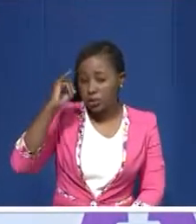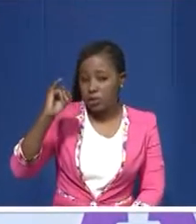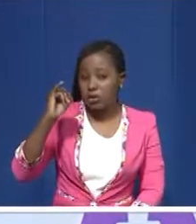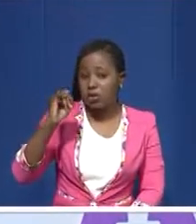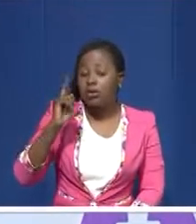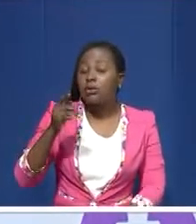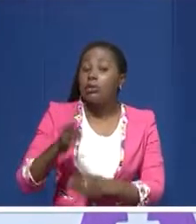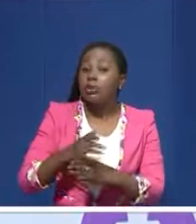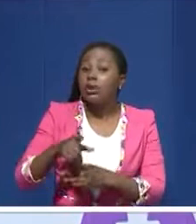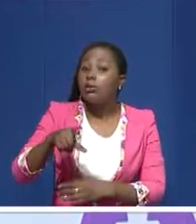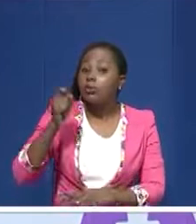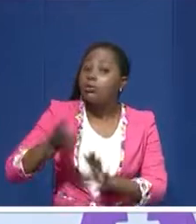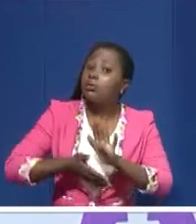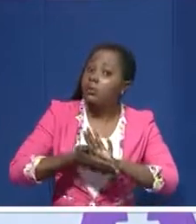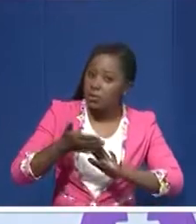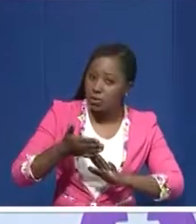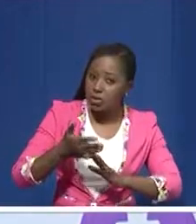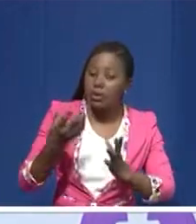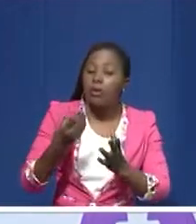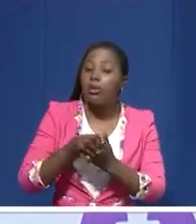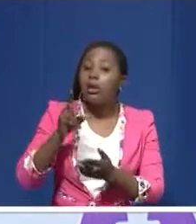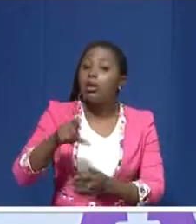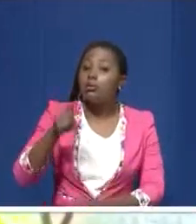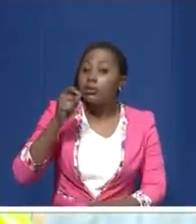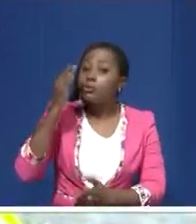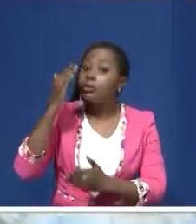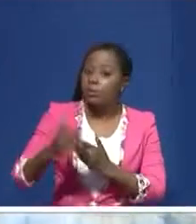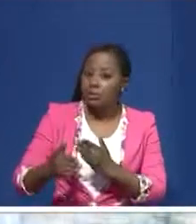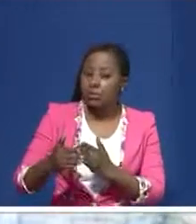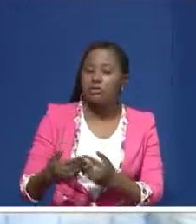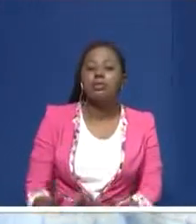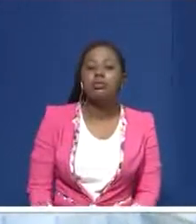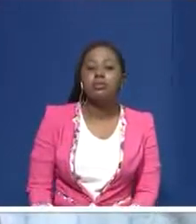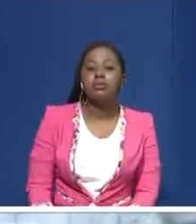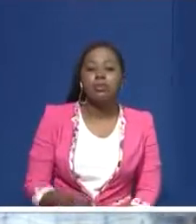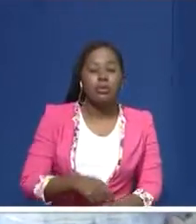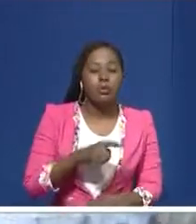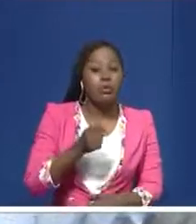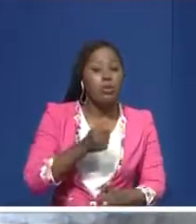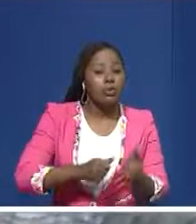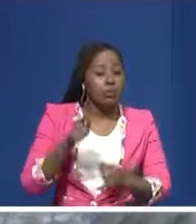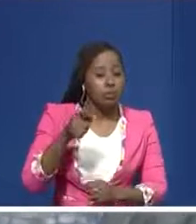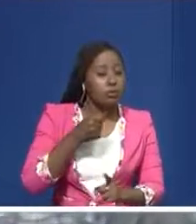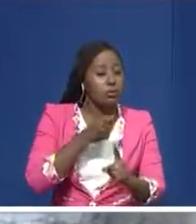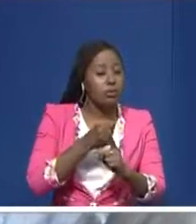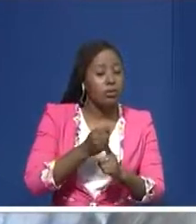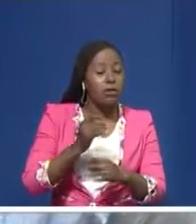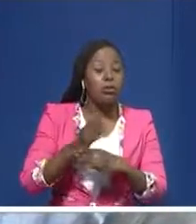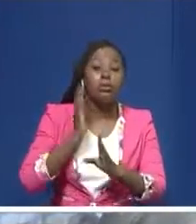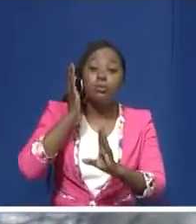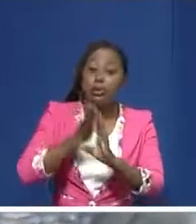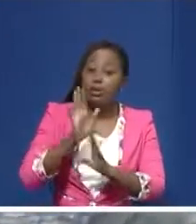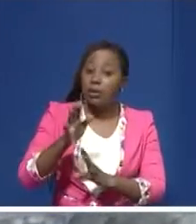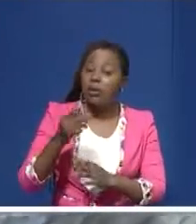utaohusisha uteuzi wa awali na uteuzi wa mwisho. Wakati huo huo, kiongozi huyu akasisitiza kuhusu azma yao